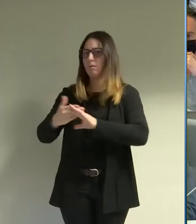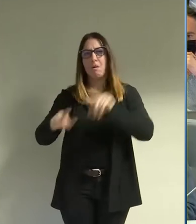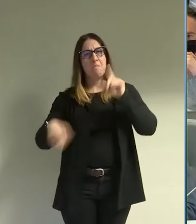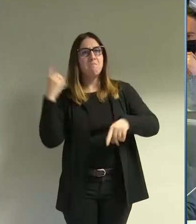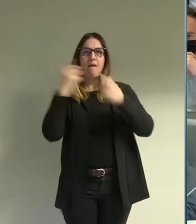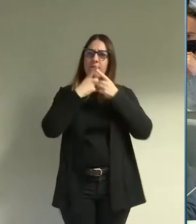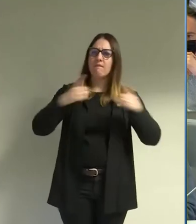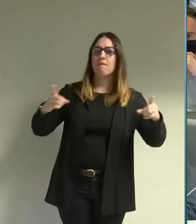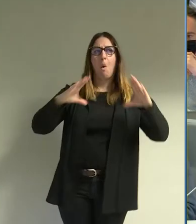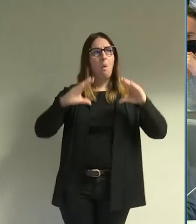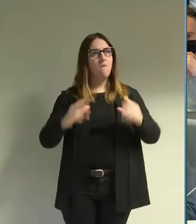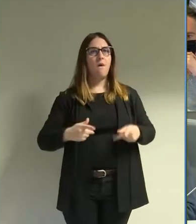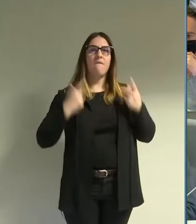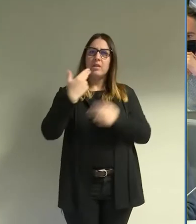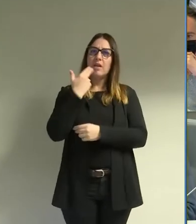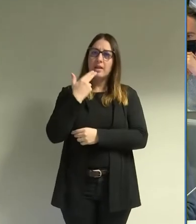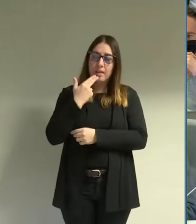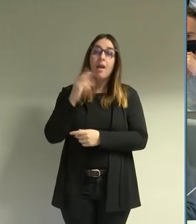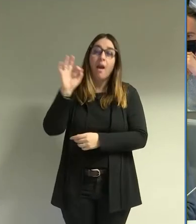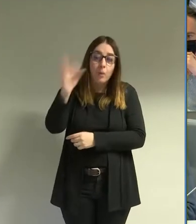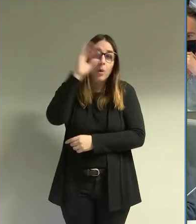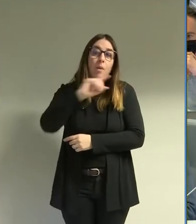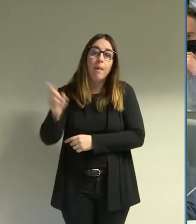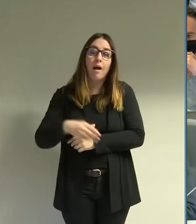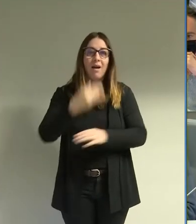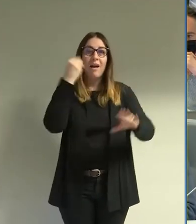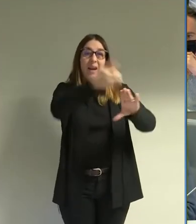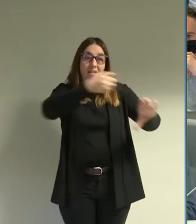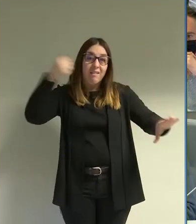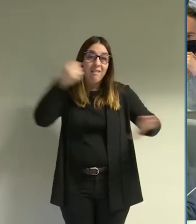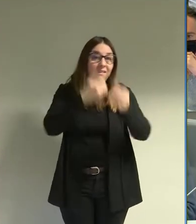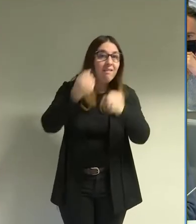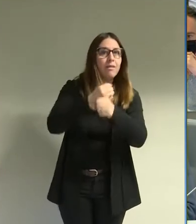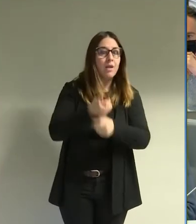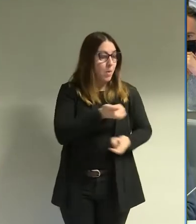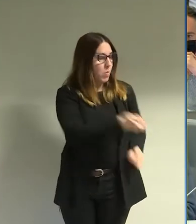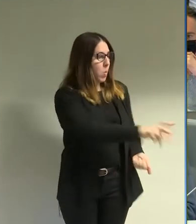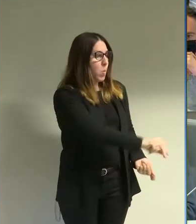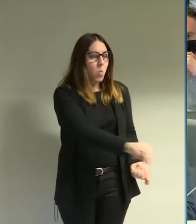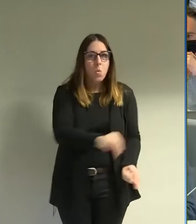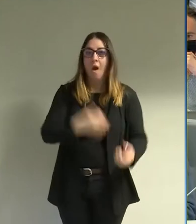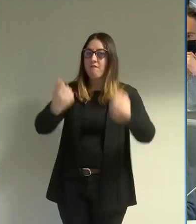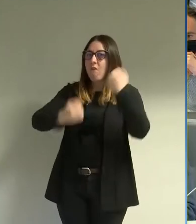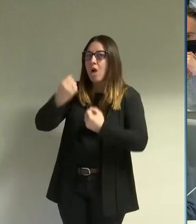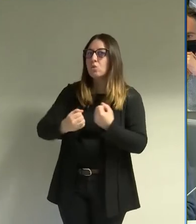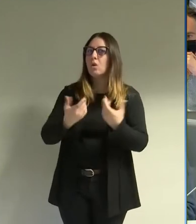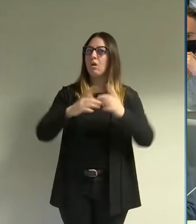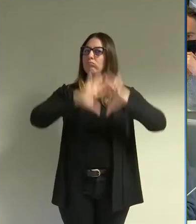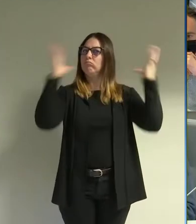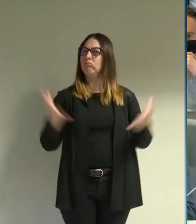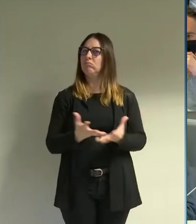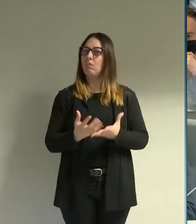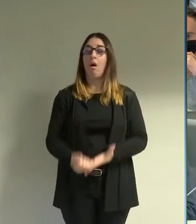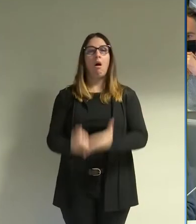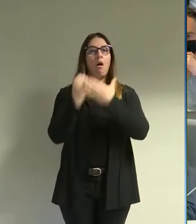confort et la qualité de vie figurez-vous le réfrigérateur l'aspirateur la voiture sont autant d'objets qui ont considérablement